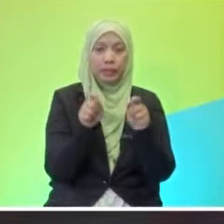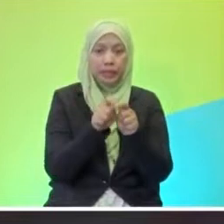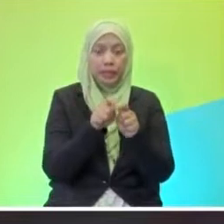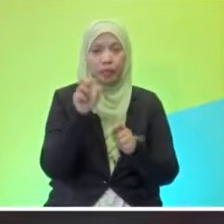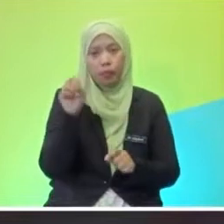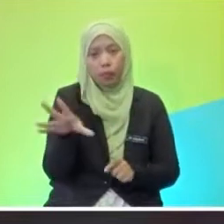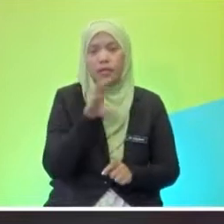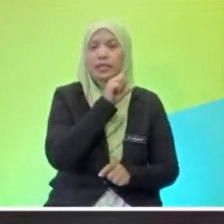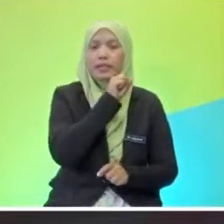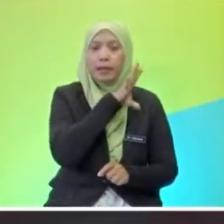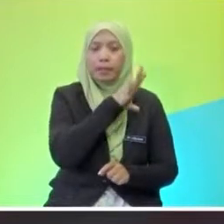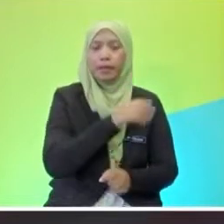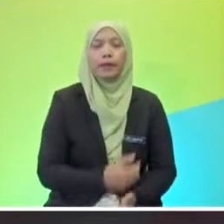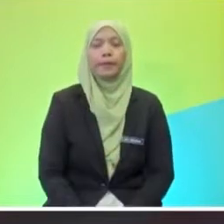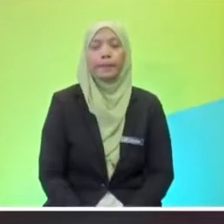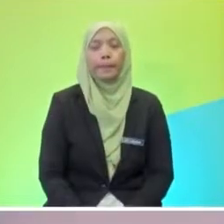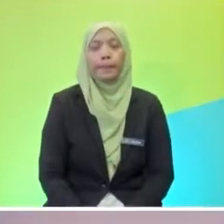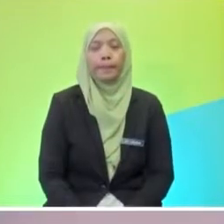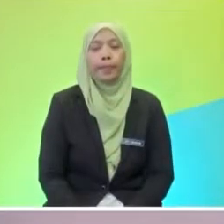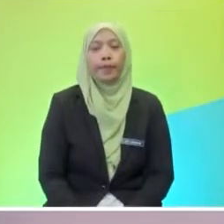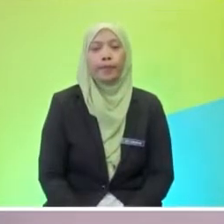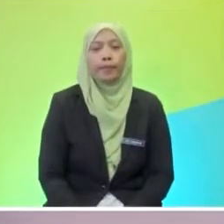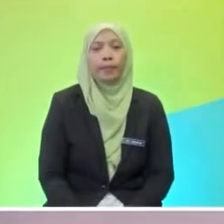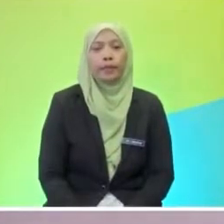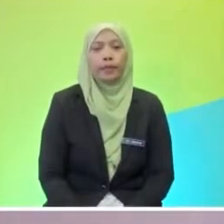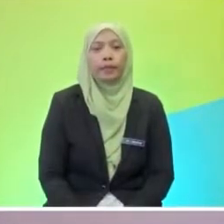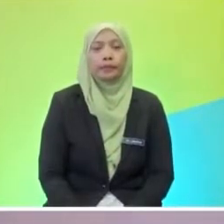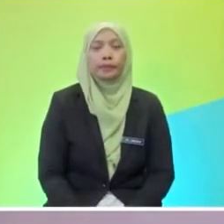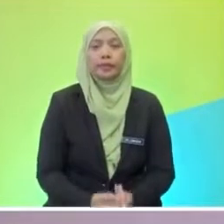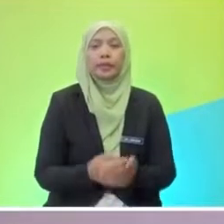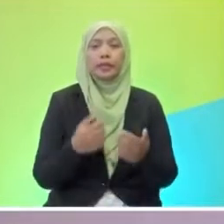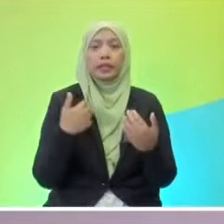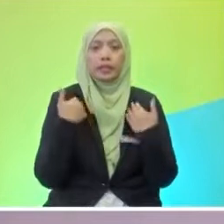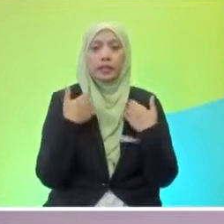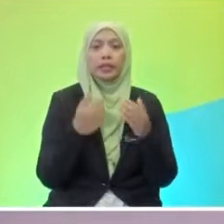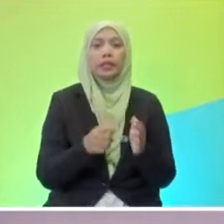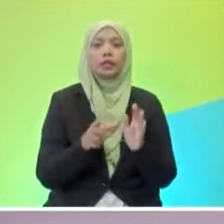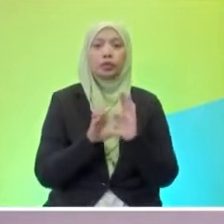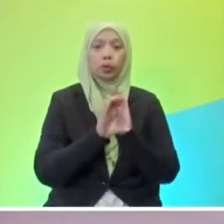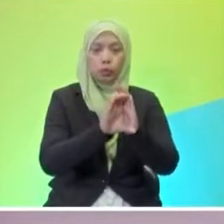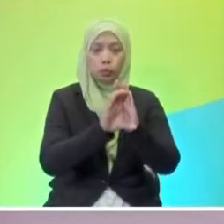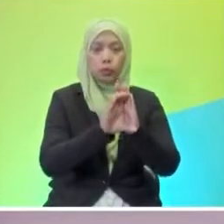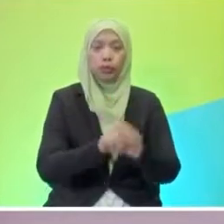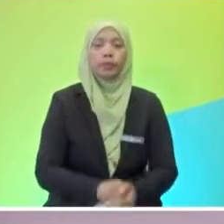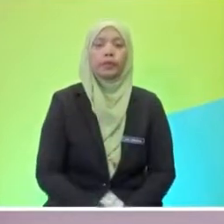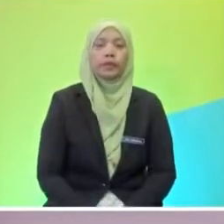masuk dulu Oke ini adalah contoh sisa pejal oke